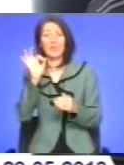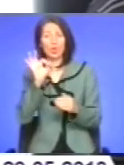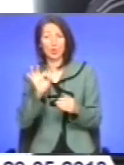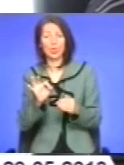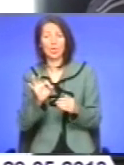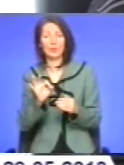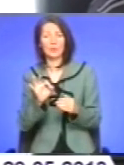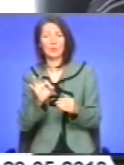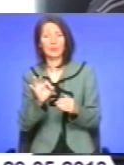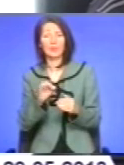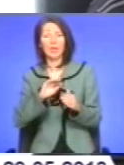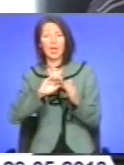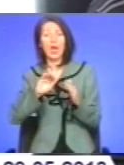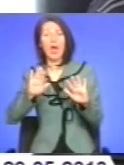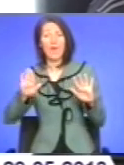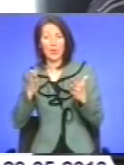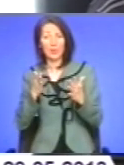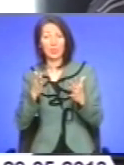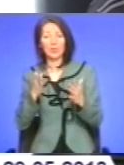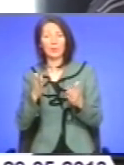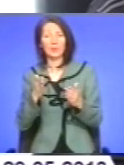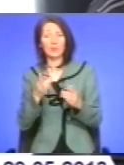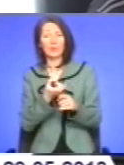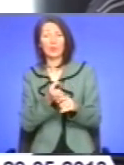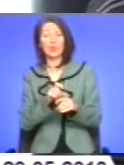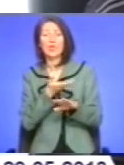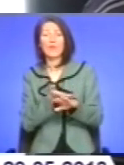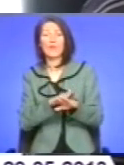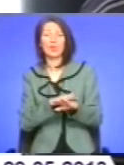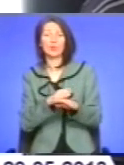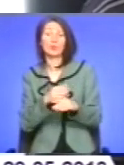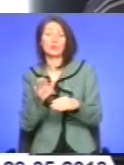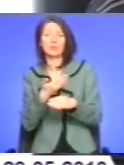80% випадків грані дуже важко знайти, і